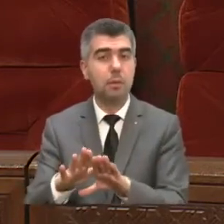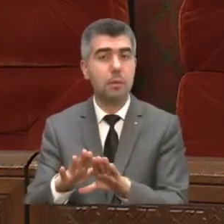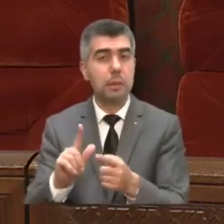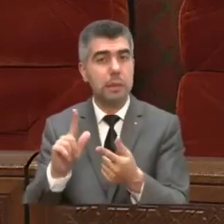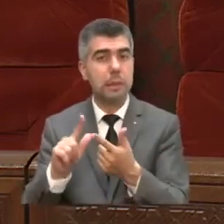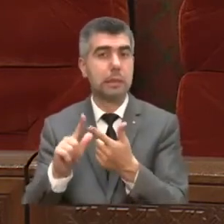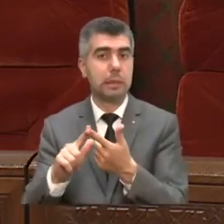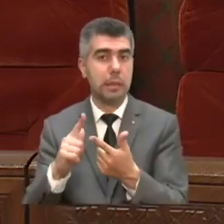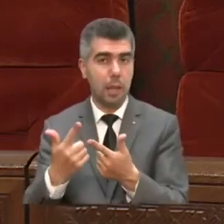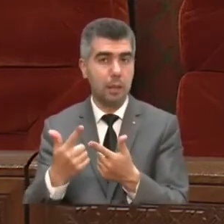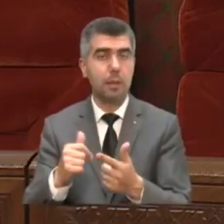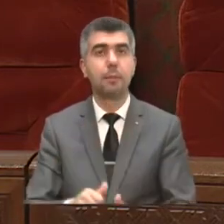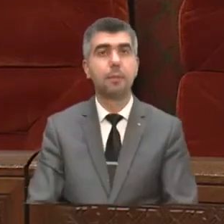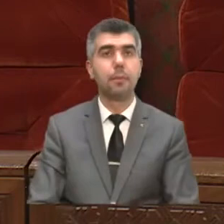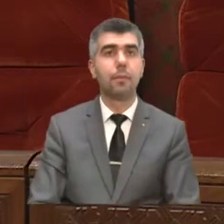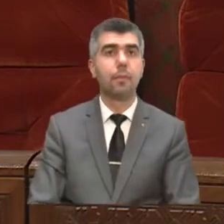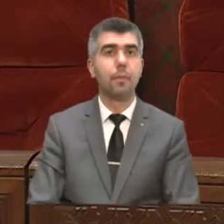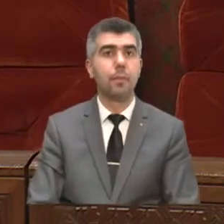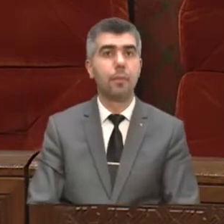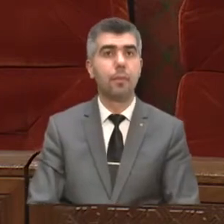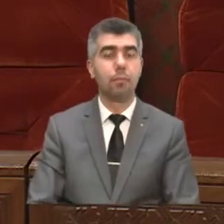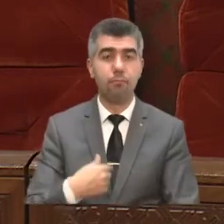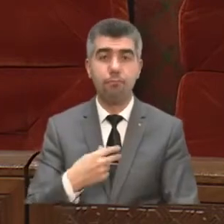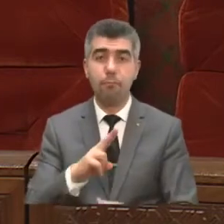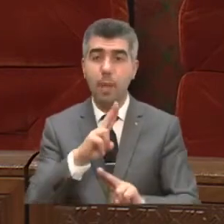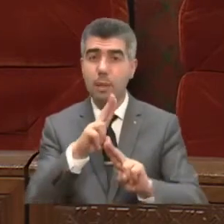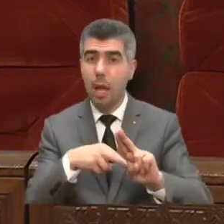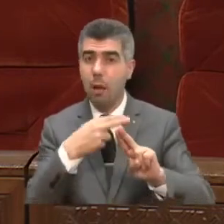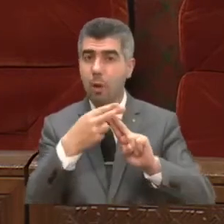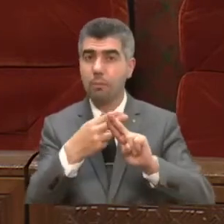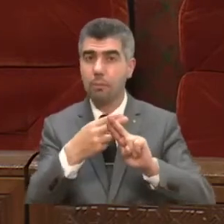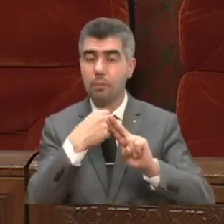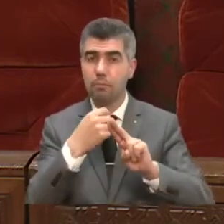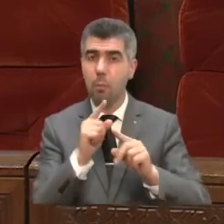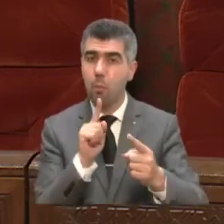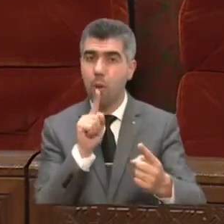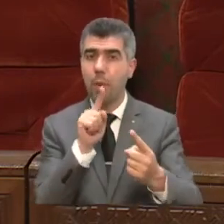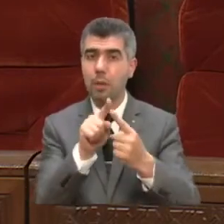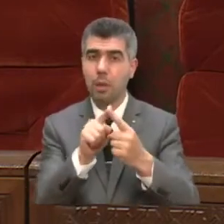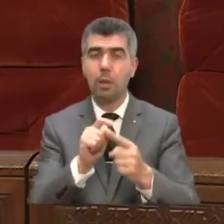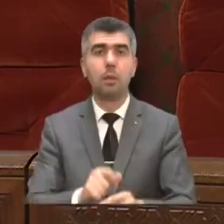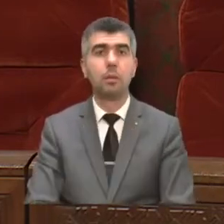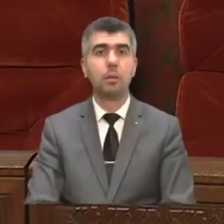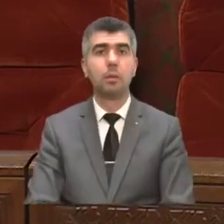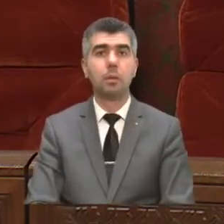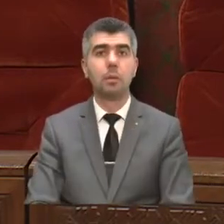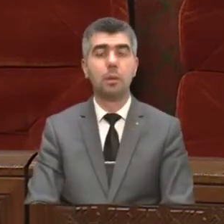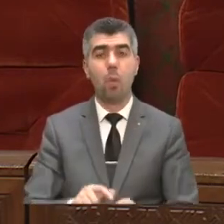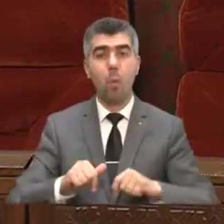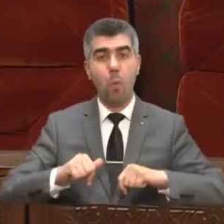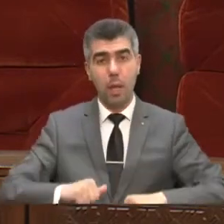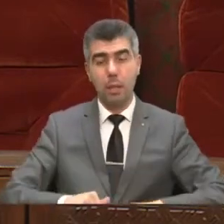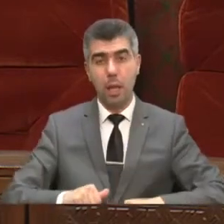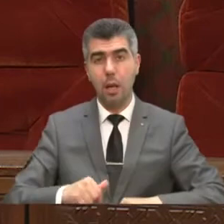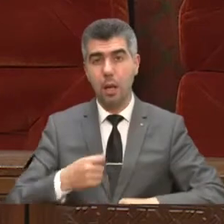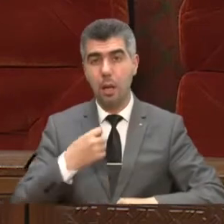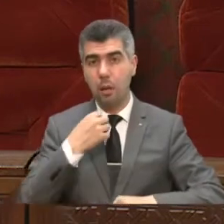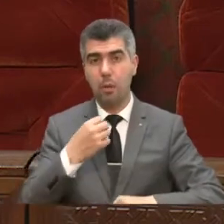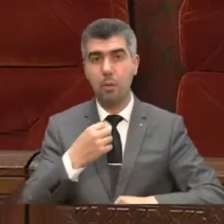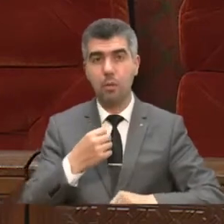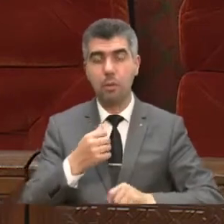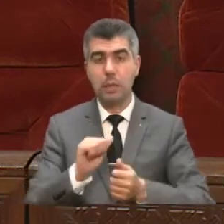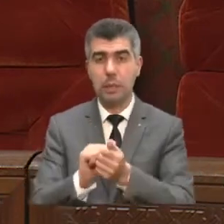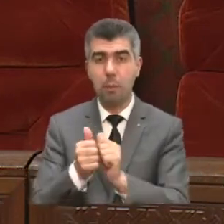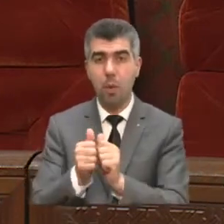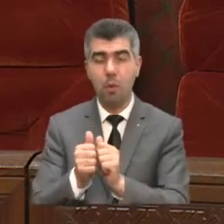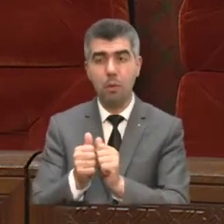هنا، ولكن باش نجاوبكم مباشره كنخبركم بان الوزاره قامت في